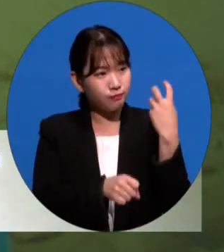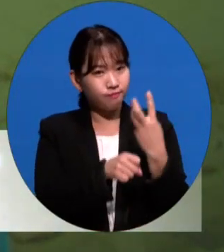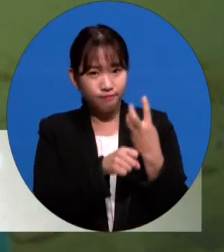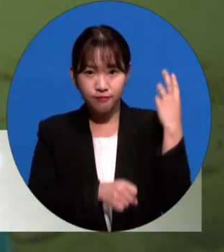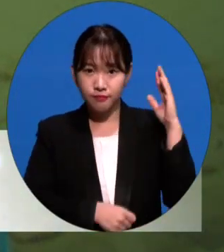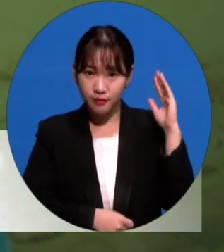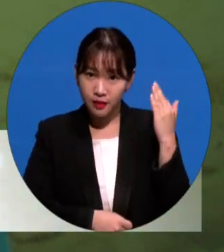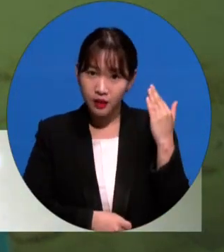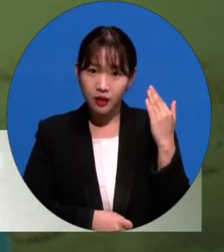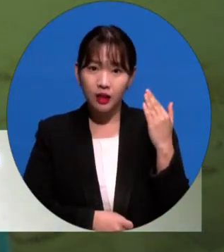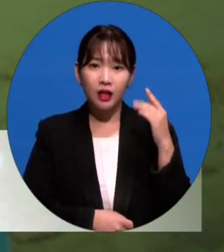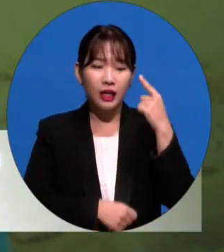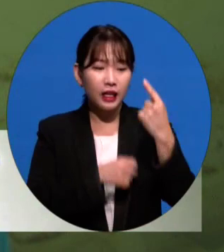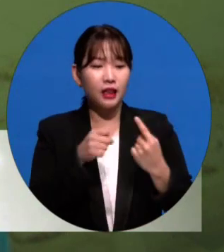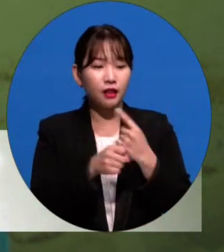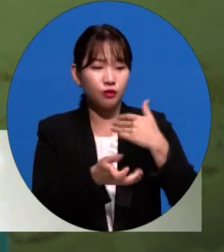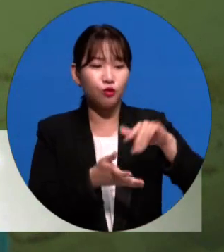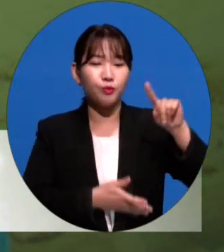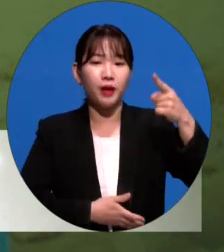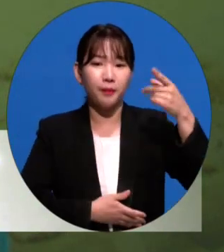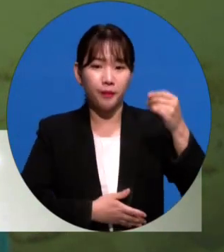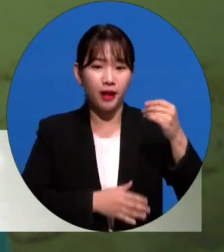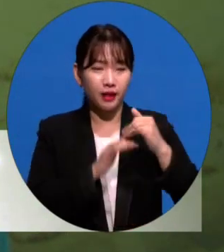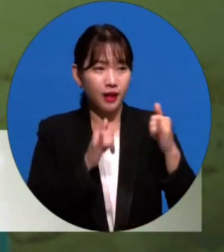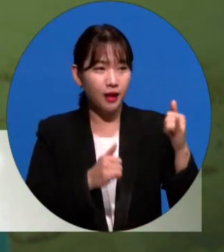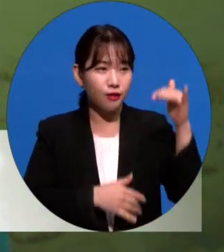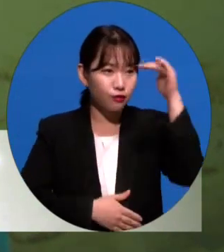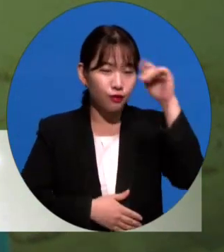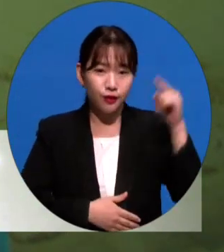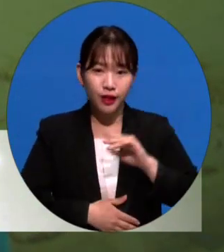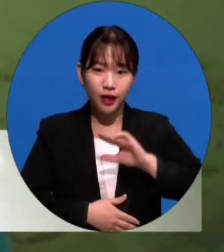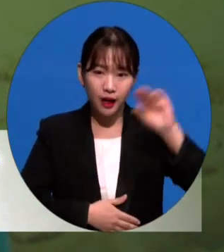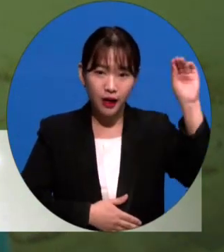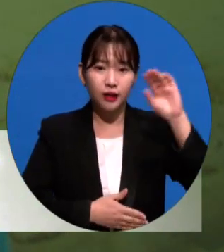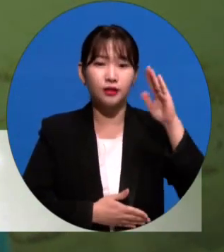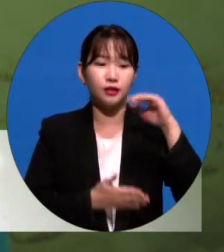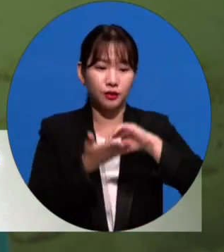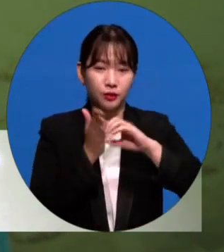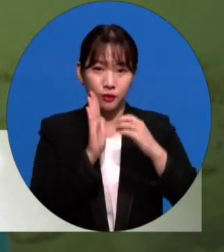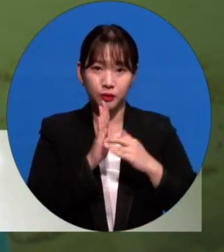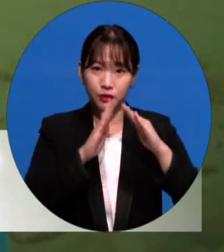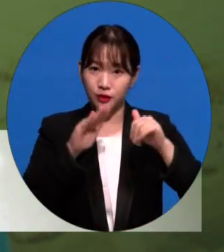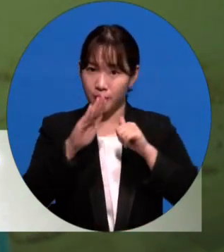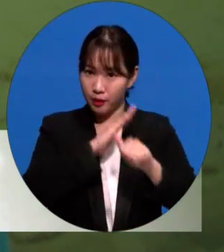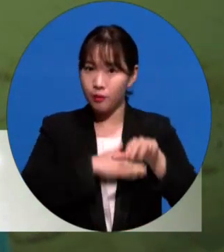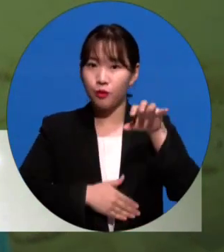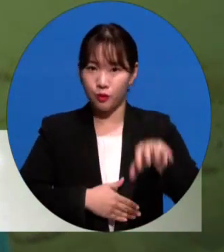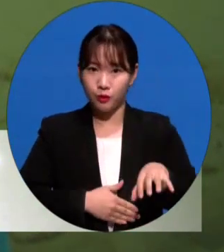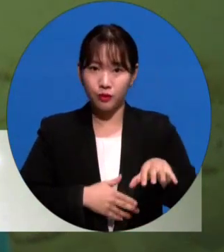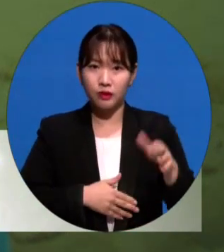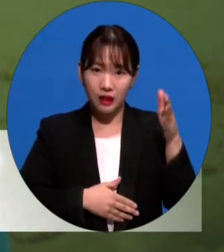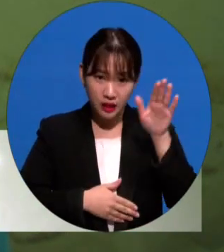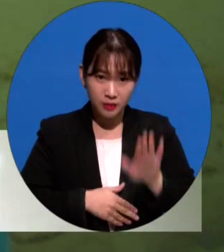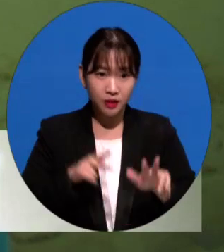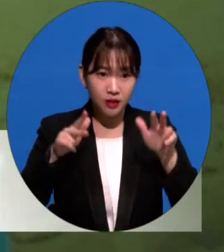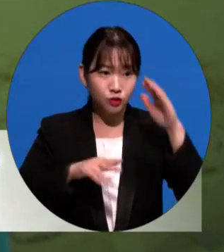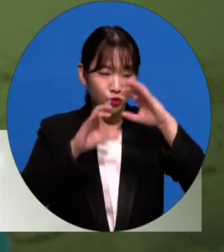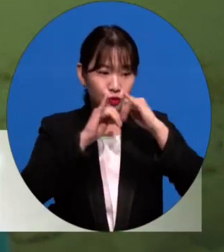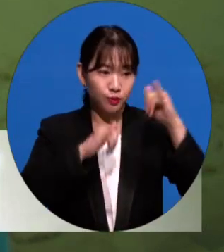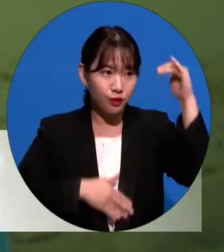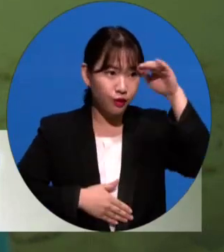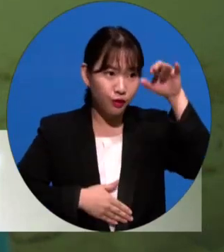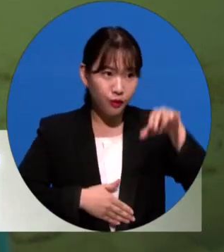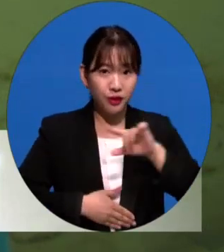한 해 100만 명이 찾을 정도로 전남을 대표하는 유원지였는데요 지금은 국민관광지라는 이름이